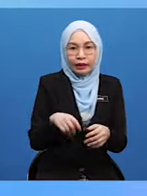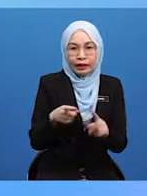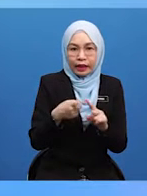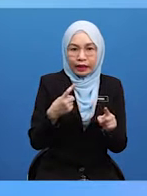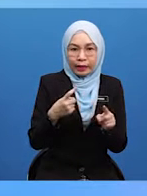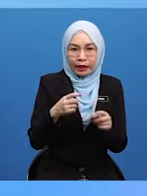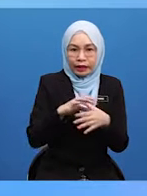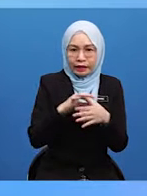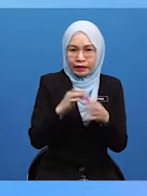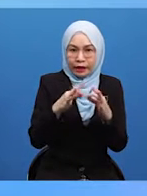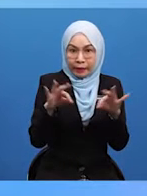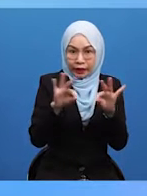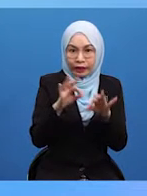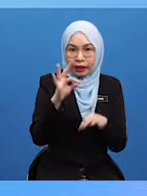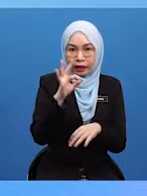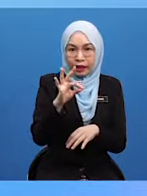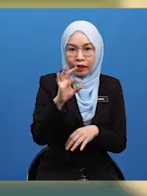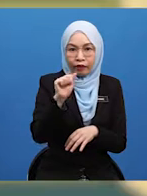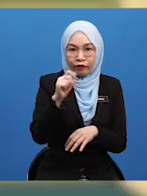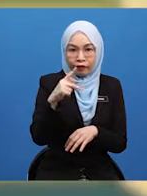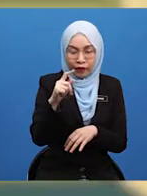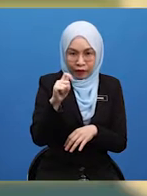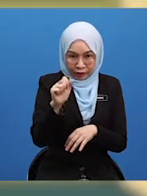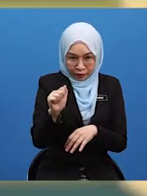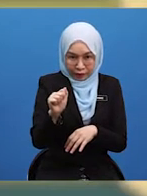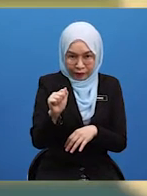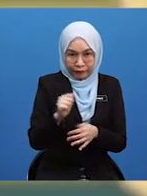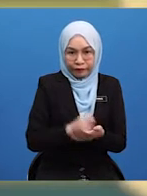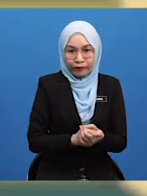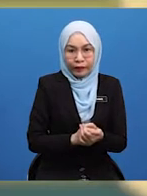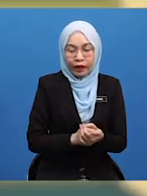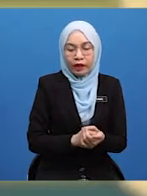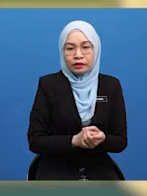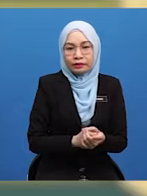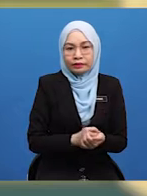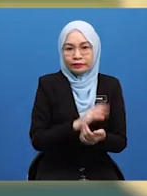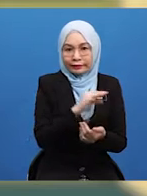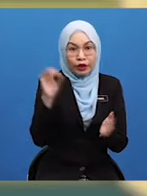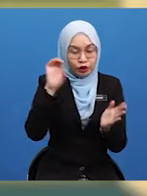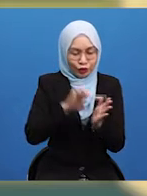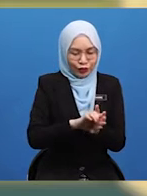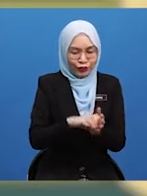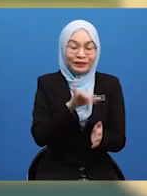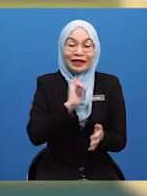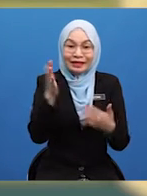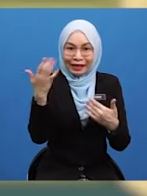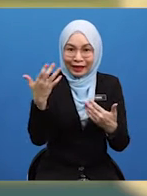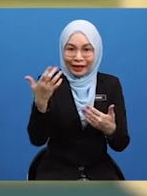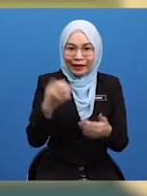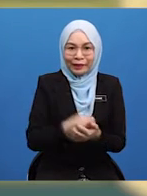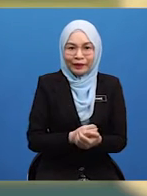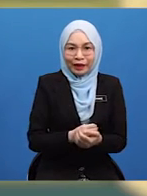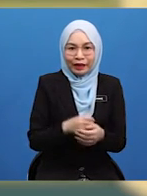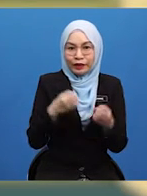huraian dan contoh. Cikgu harap selepas kita mempelajari tajuk pada hari